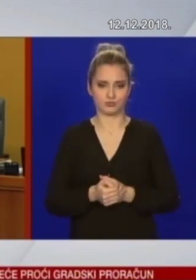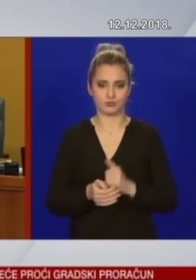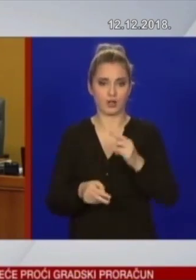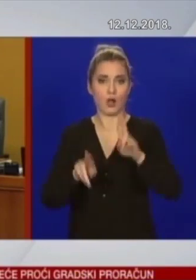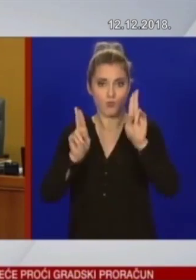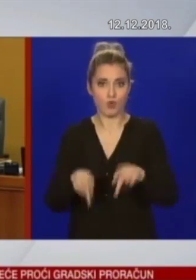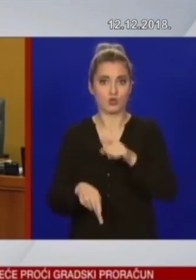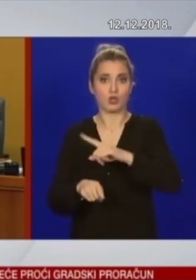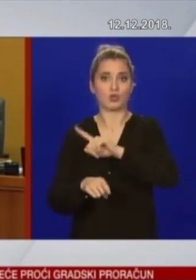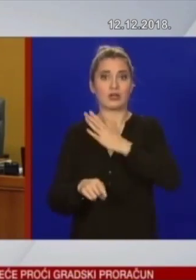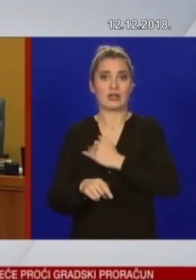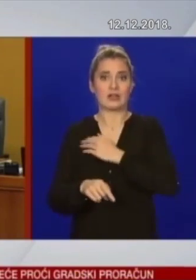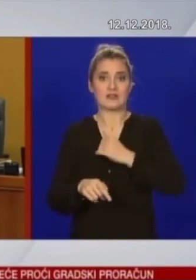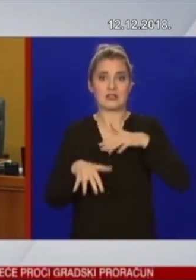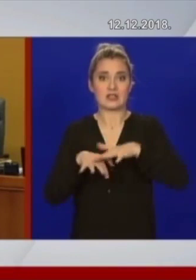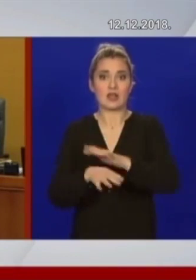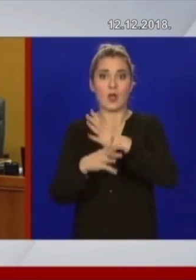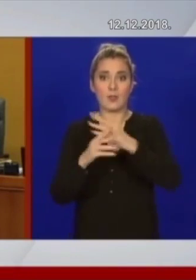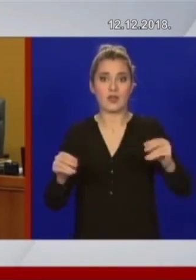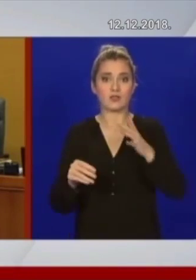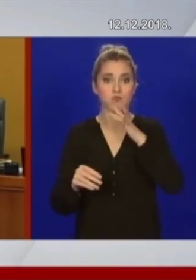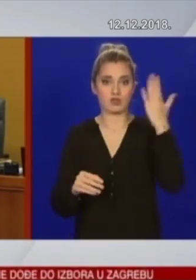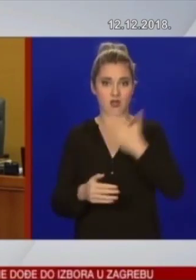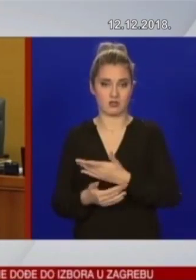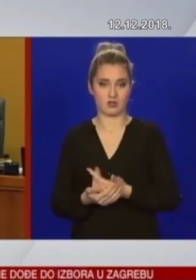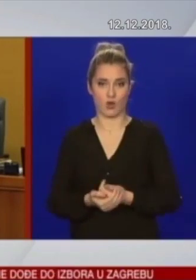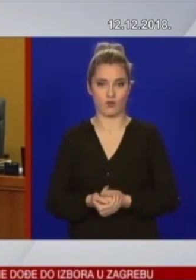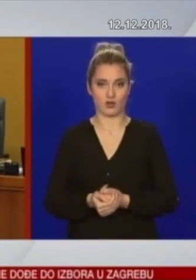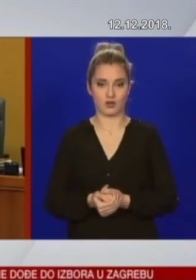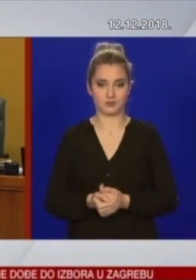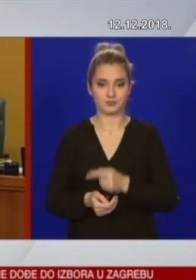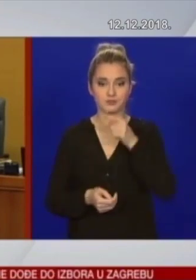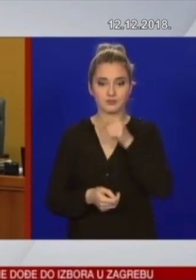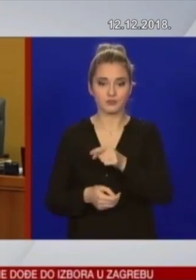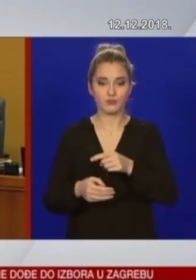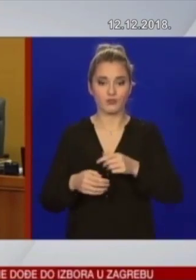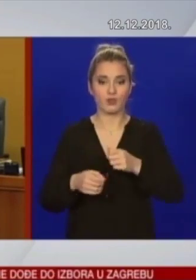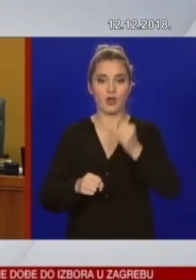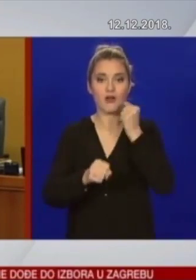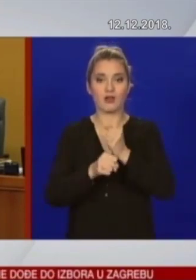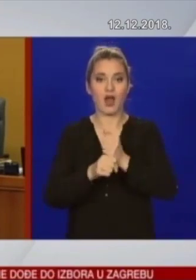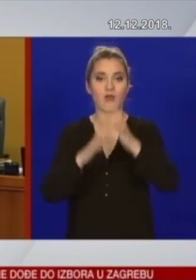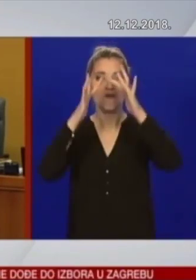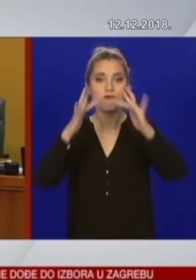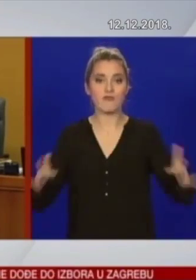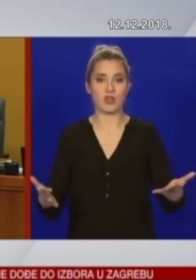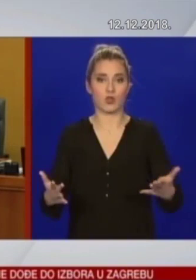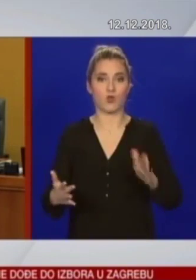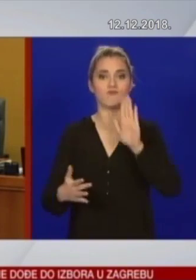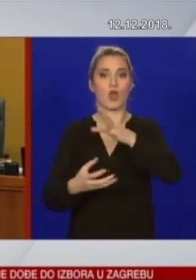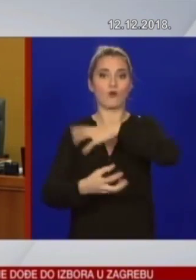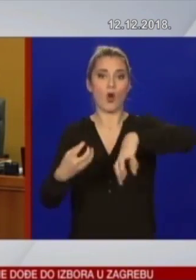li moguće da do hrvatski narod nestaje iz Bosne i Hercegovine? On gradi vilu, odnosno